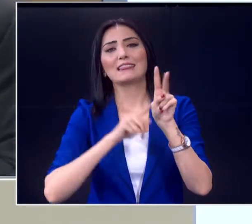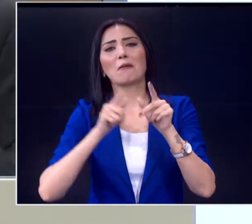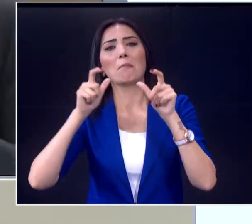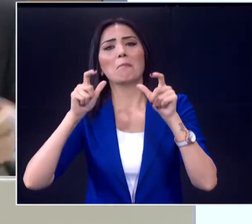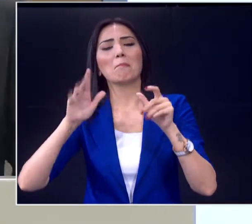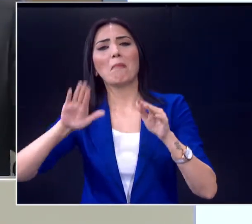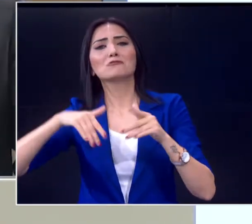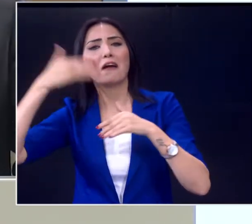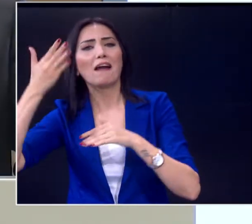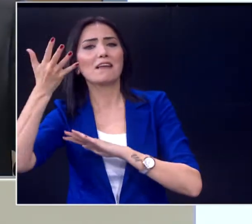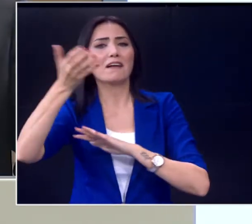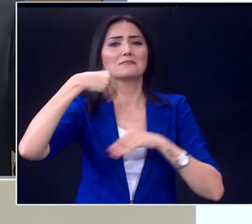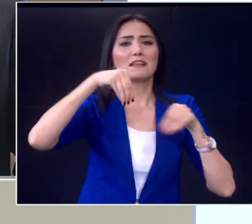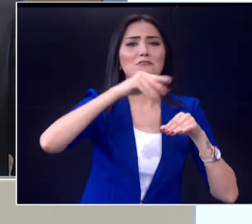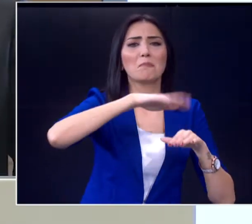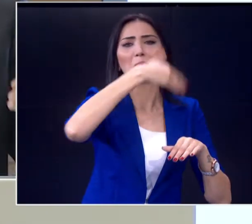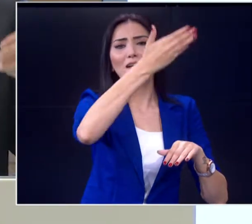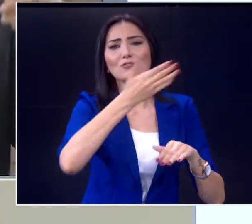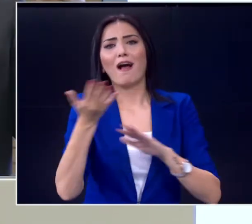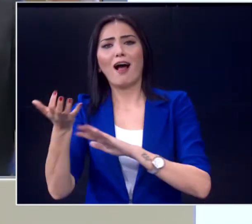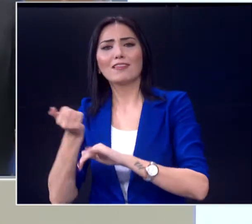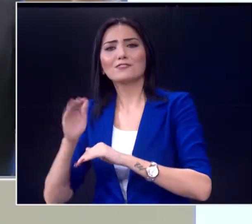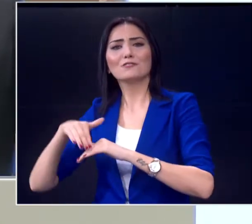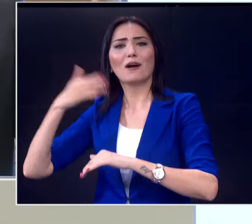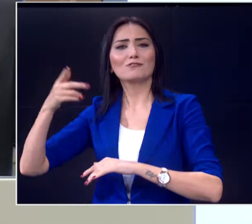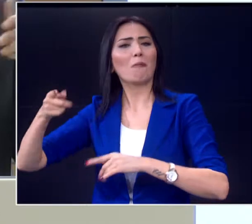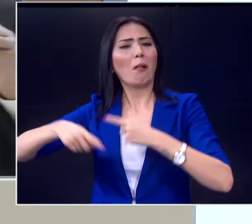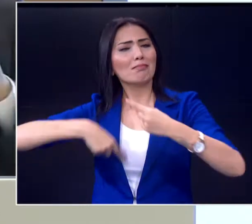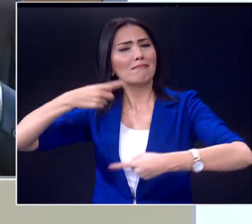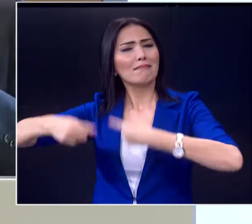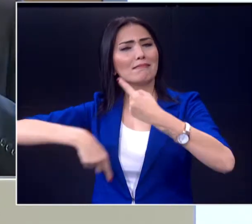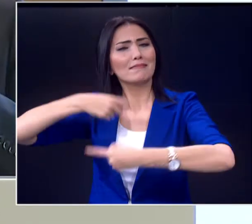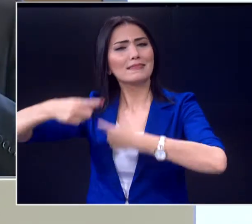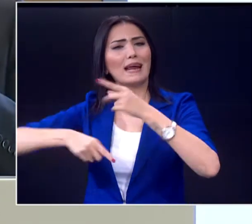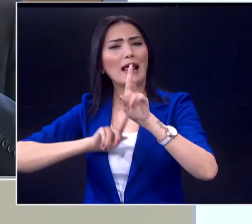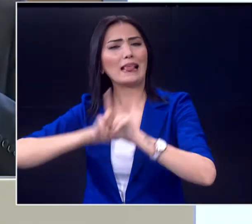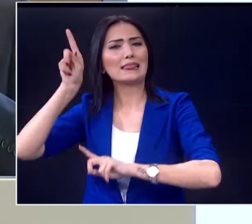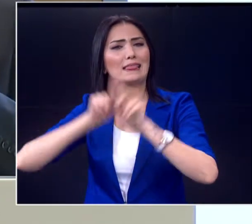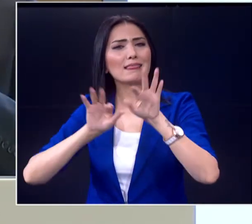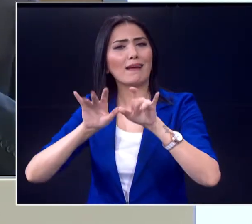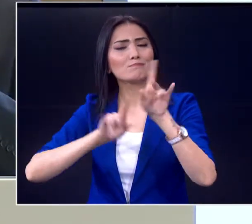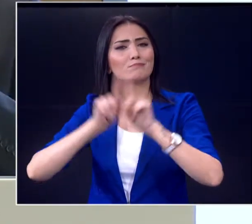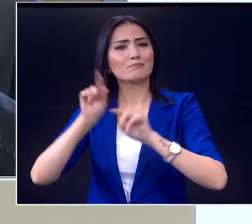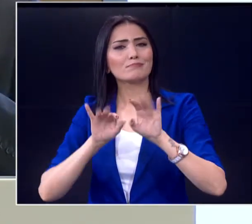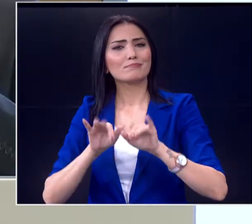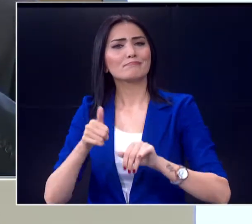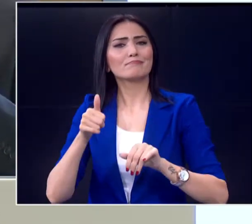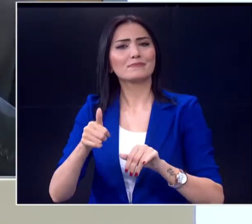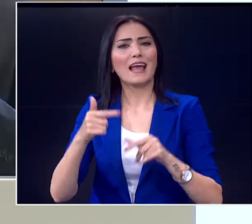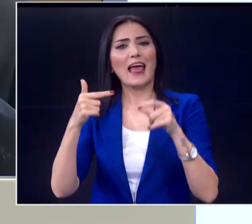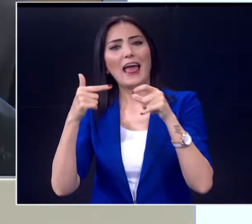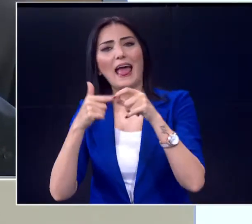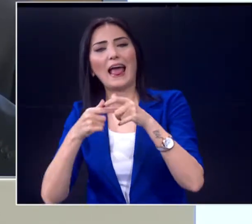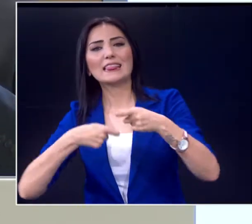başka yerde. Alıcı başka yerde. Böyle tıkır tıkır İnternet üzerinden